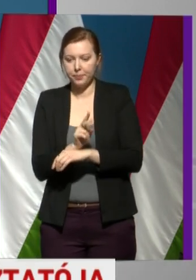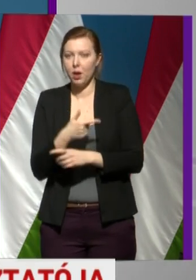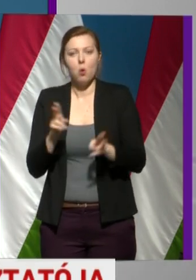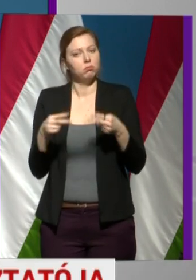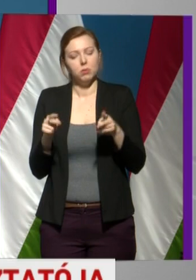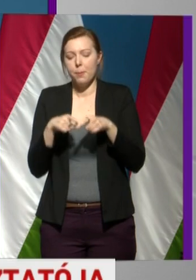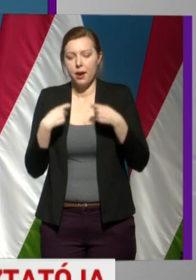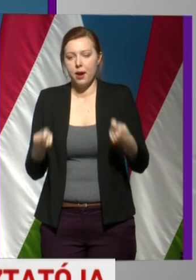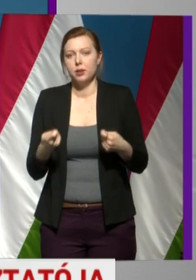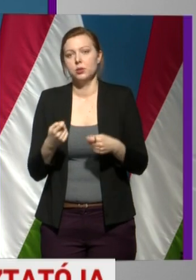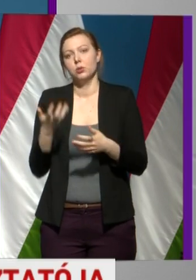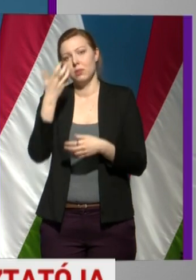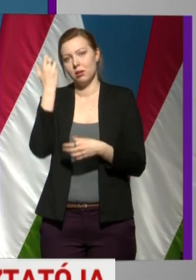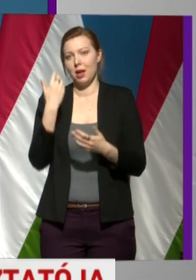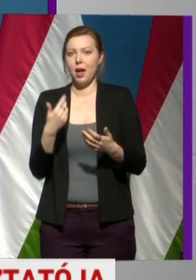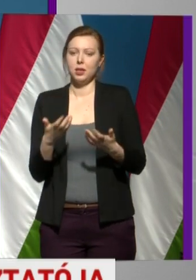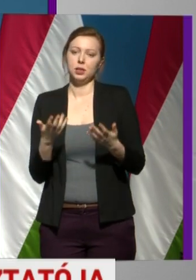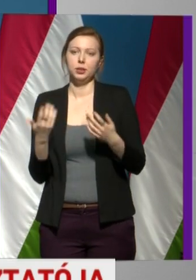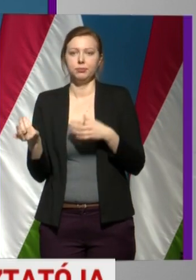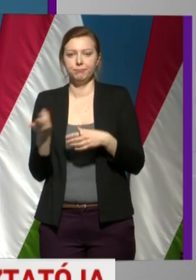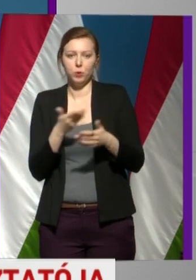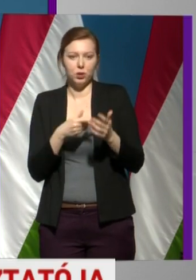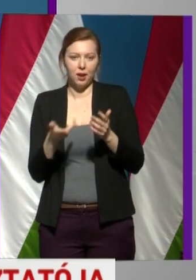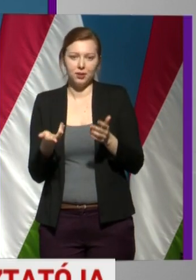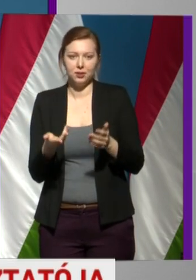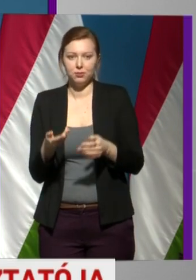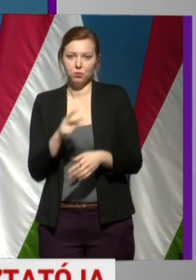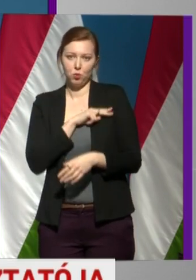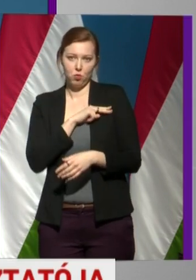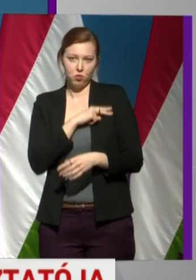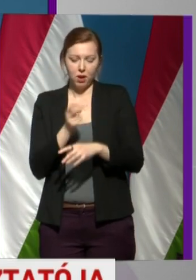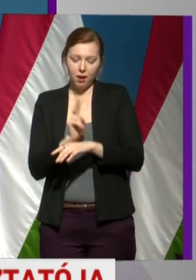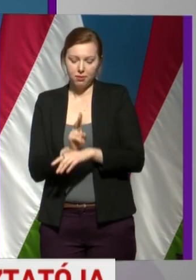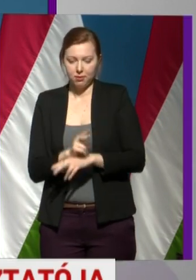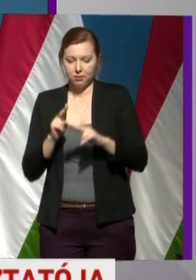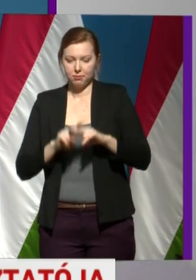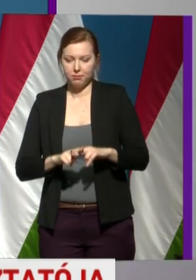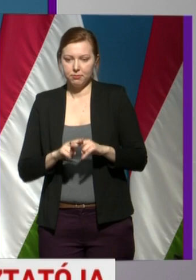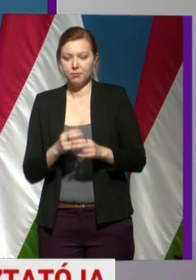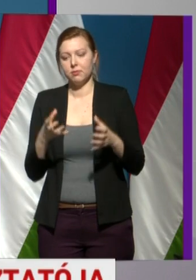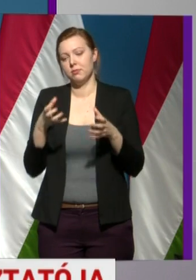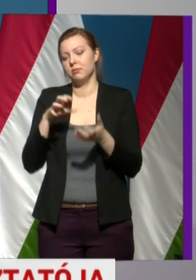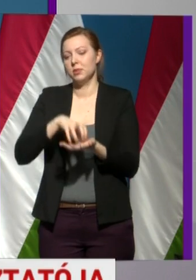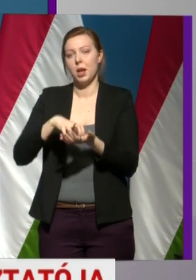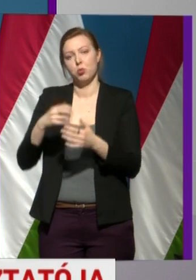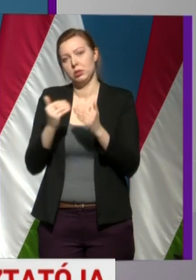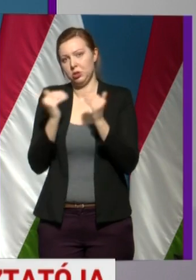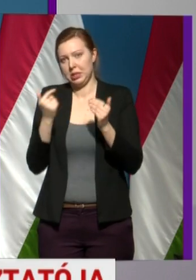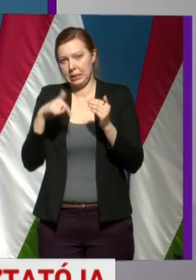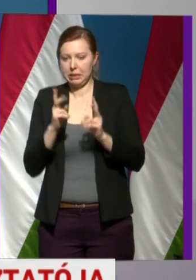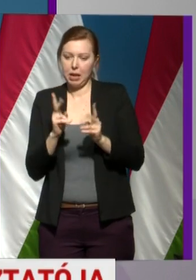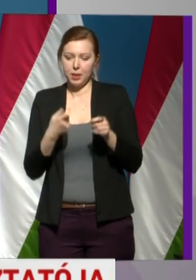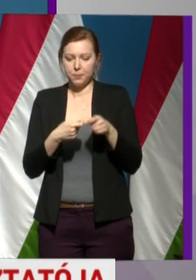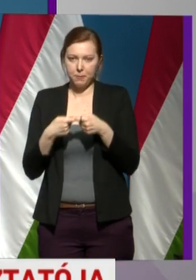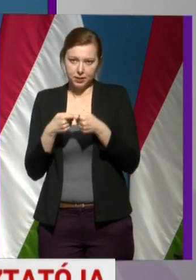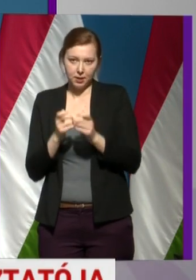ez nem oldható meg, ott pedig a nyári ügyeleti rendhez hasonlóan települési szinten kell azt az igények és az indokoltság függvényében